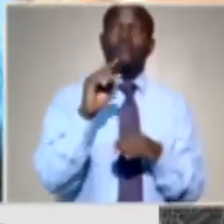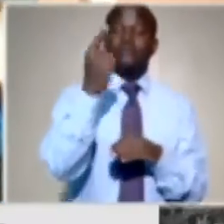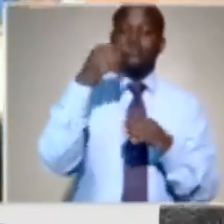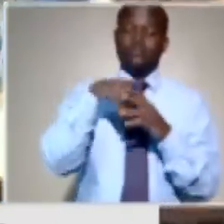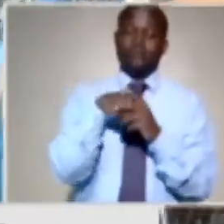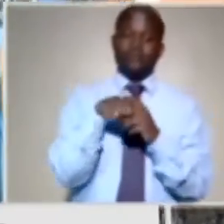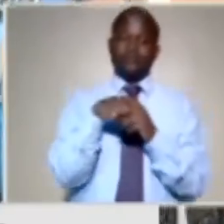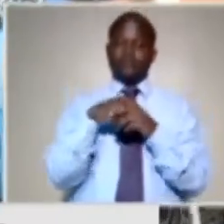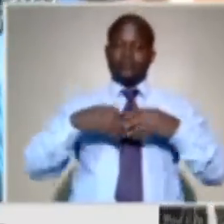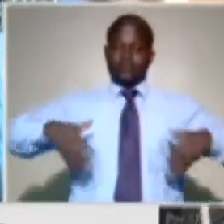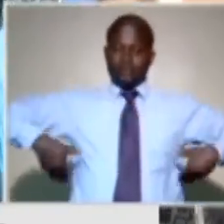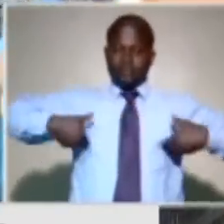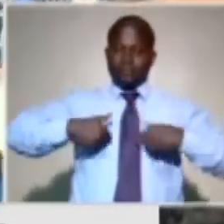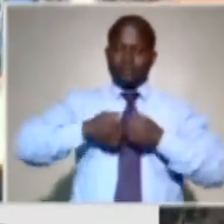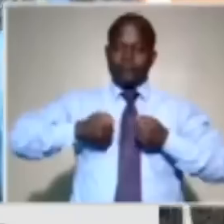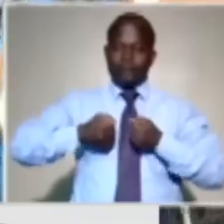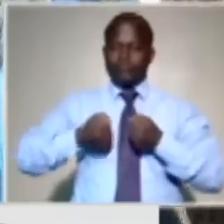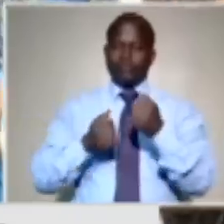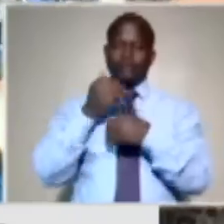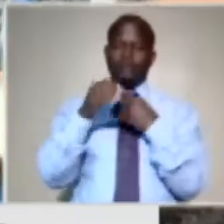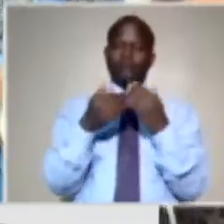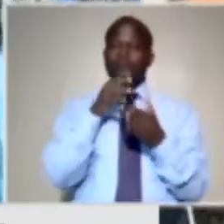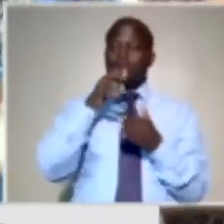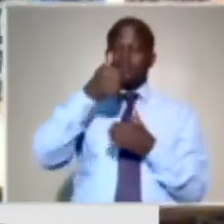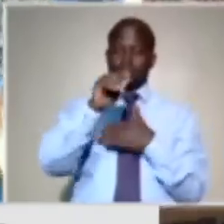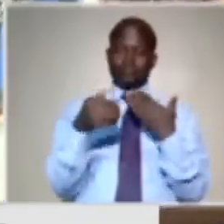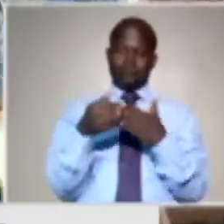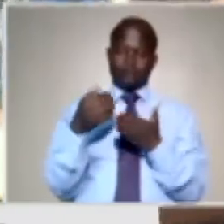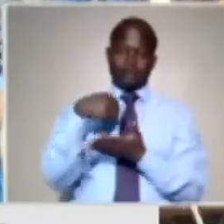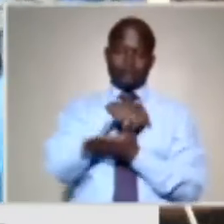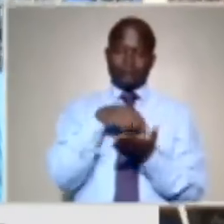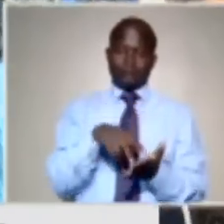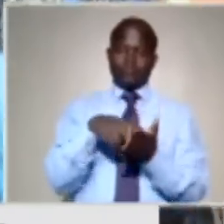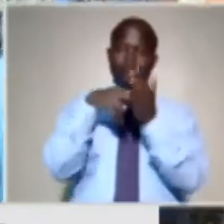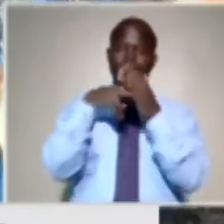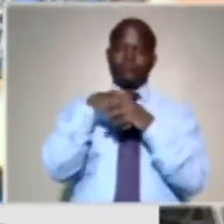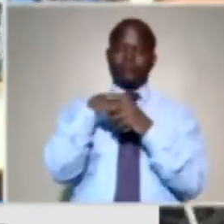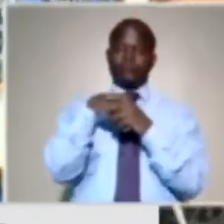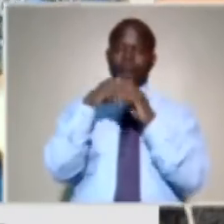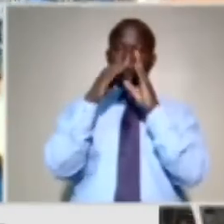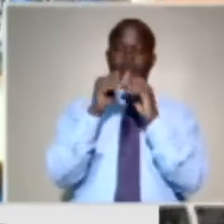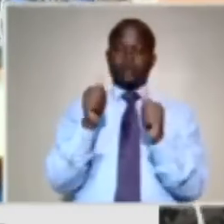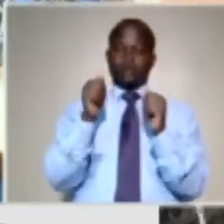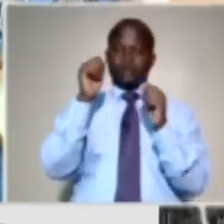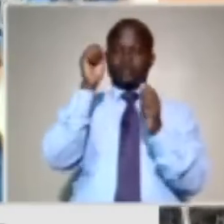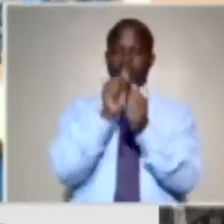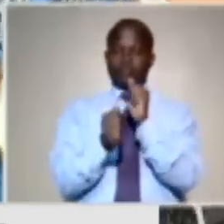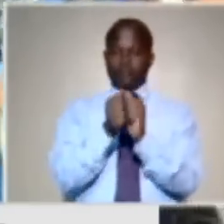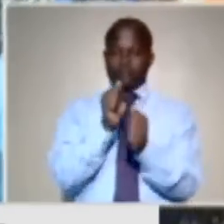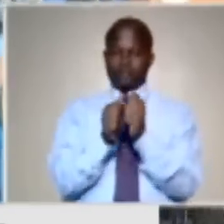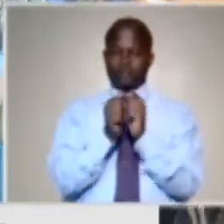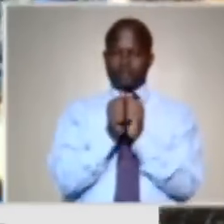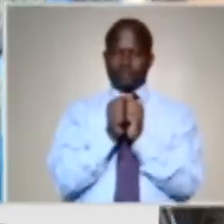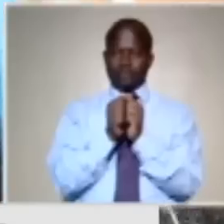muhetse nuko tutagiye kubazana ngo tuburize mu voka inzita itugwa